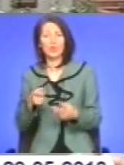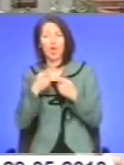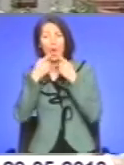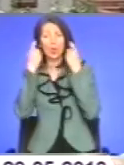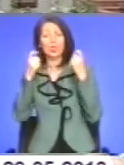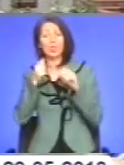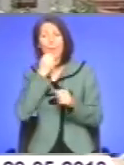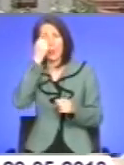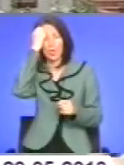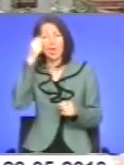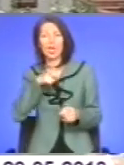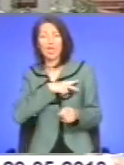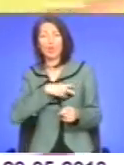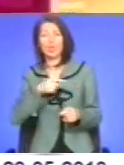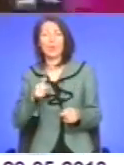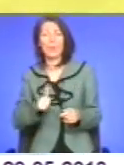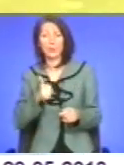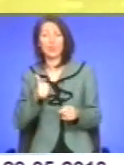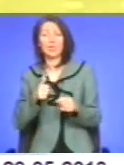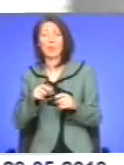нагородження почесними грамотами.